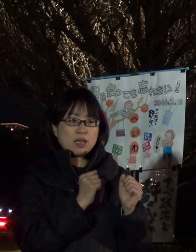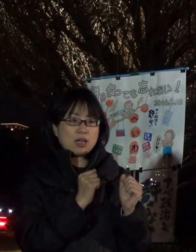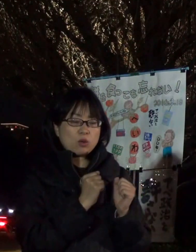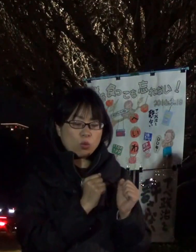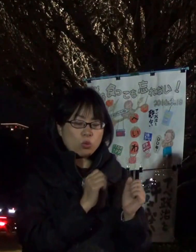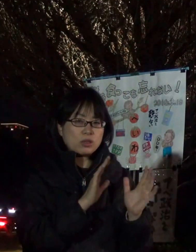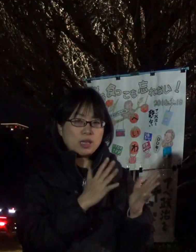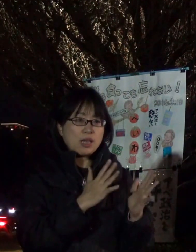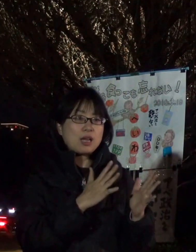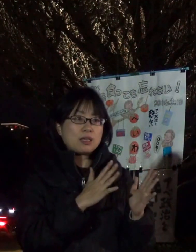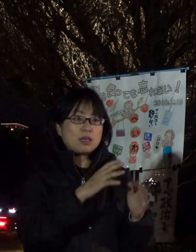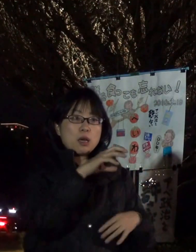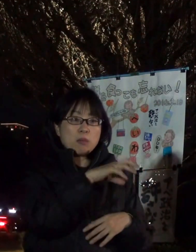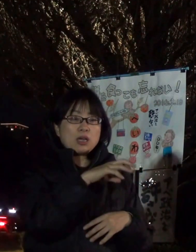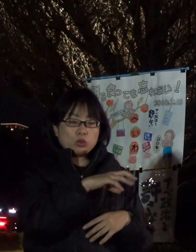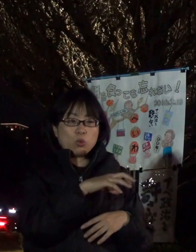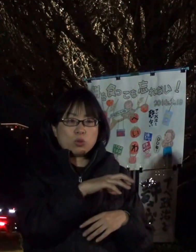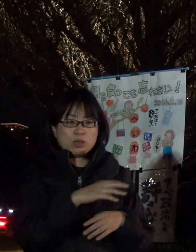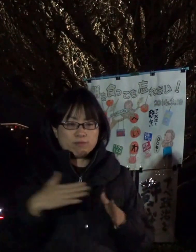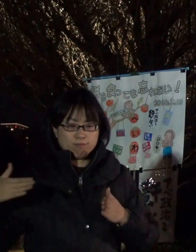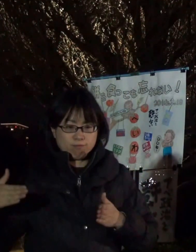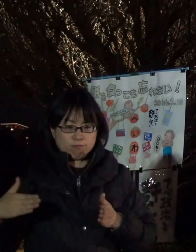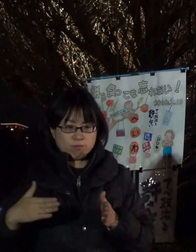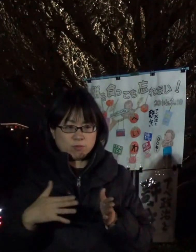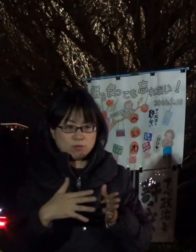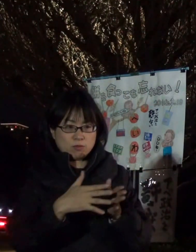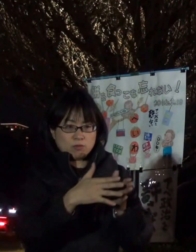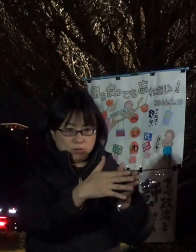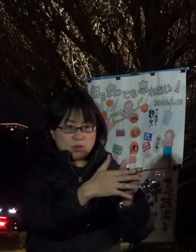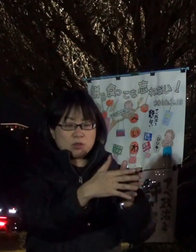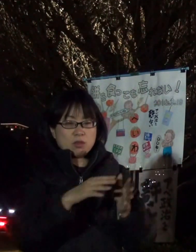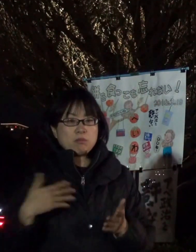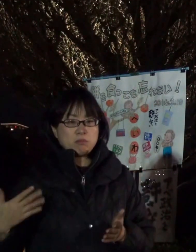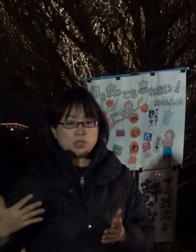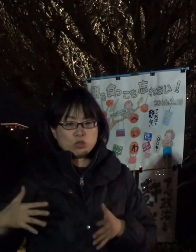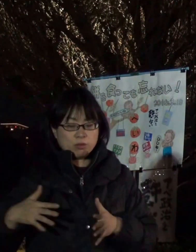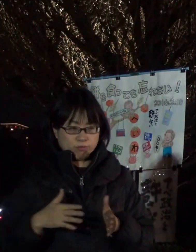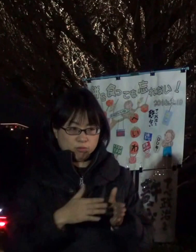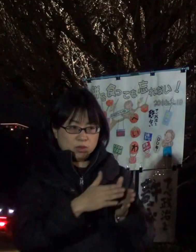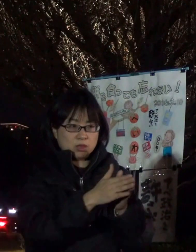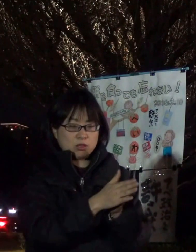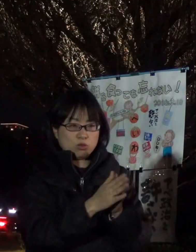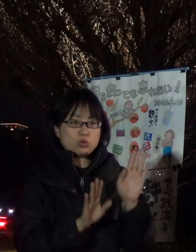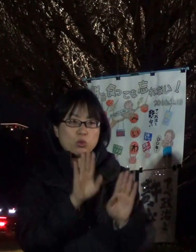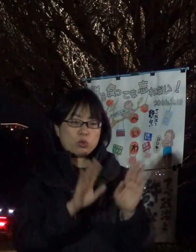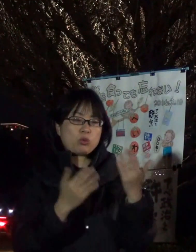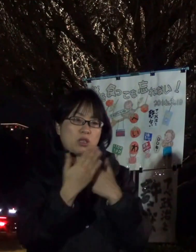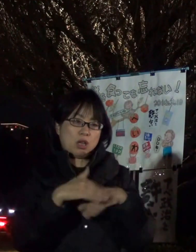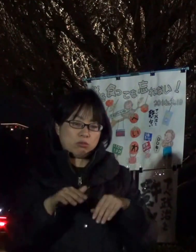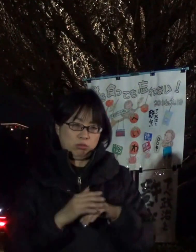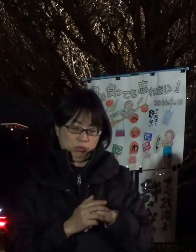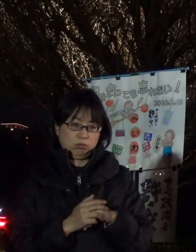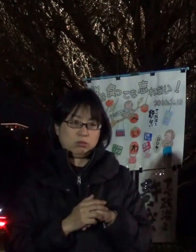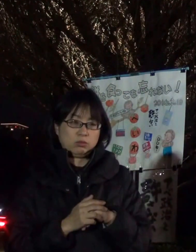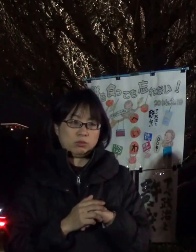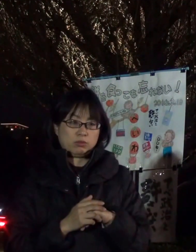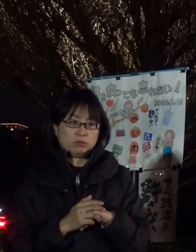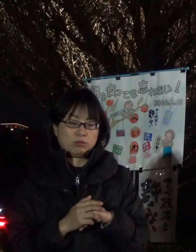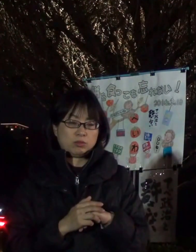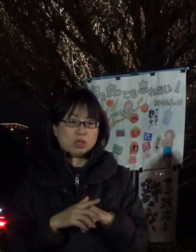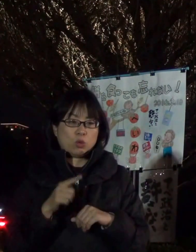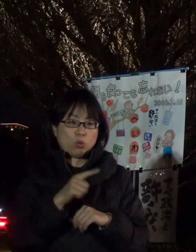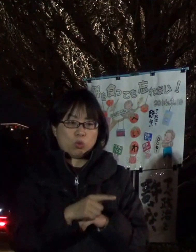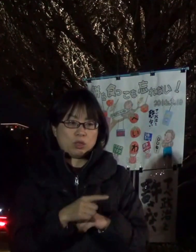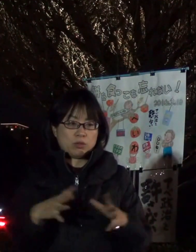多くなる、流量が増えるということが予想されるので、凍結させないところっていうのは事前に決めるわけですから、そこから水を汲み上